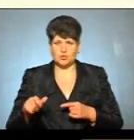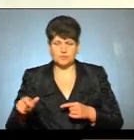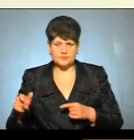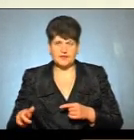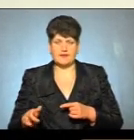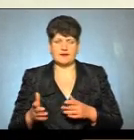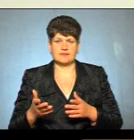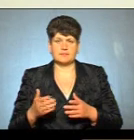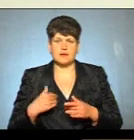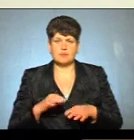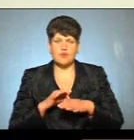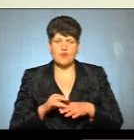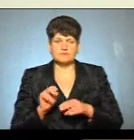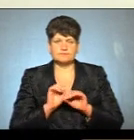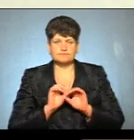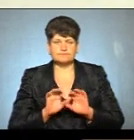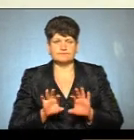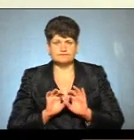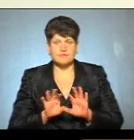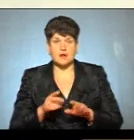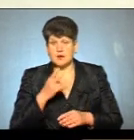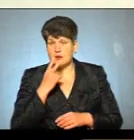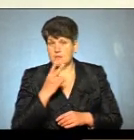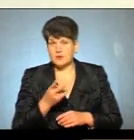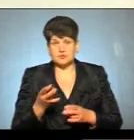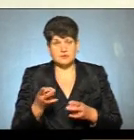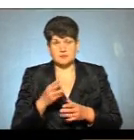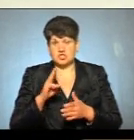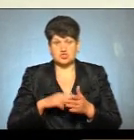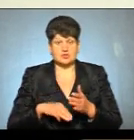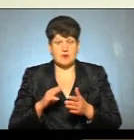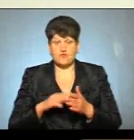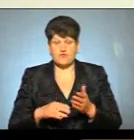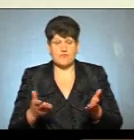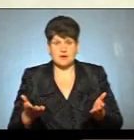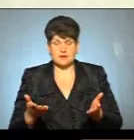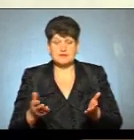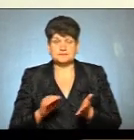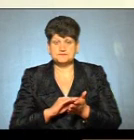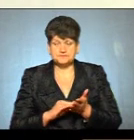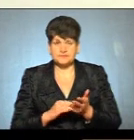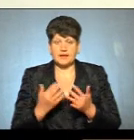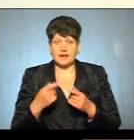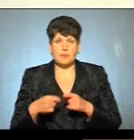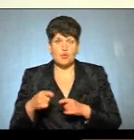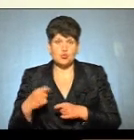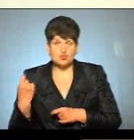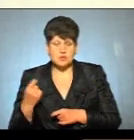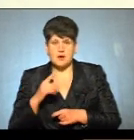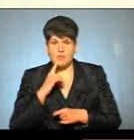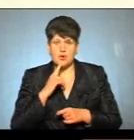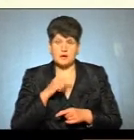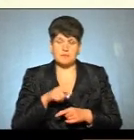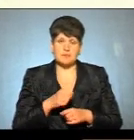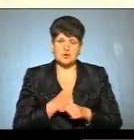кількості. Ми проводимо профілактику, але я бачу, що прийдеться, напевно, штрафувати. Задокументували декілька порушень, але ми поки